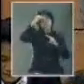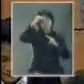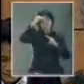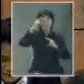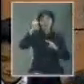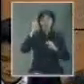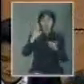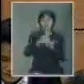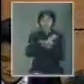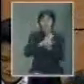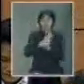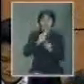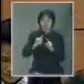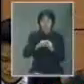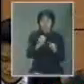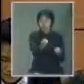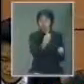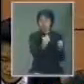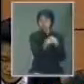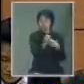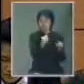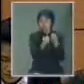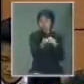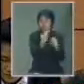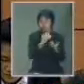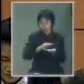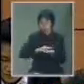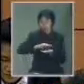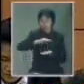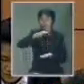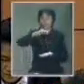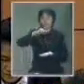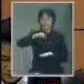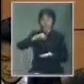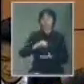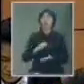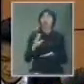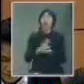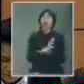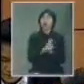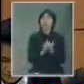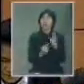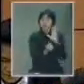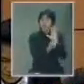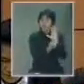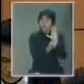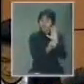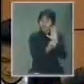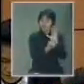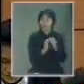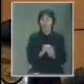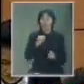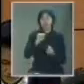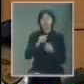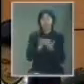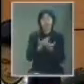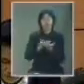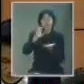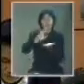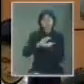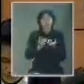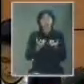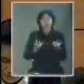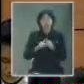งเอกสารเข้ามาครับท่านเชื่อไหมครับว่านี่คือเอกสารเฉพาะงบทะลุพันอย่างเดียวครับหนาเท่